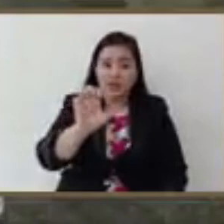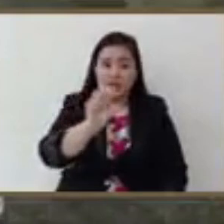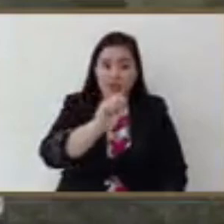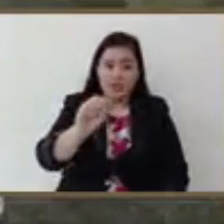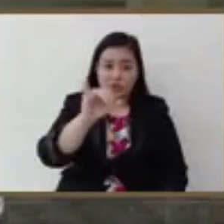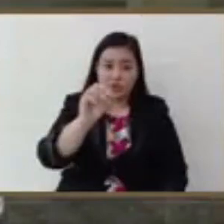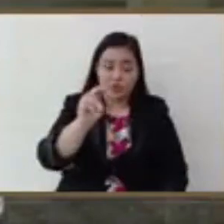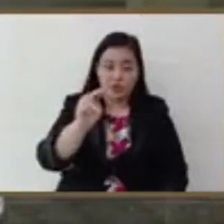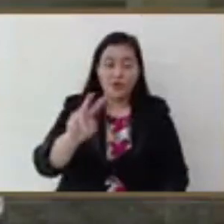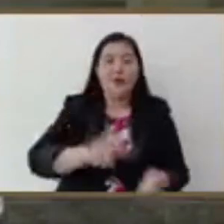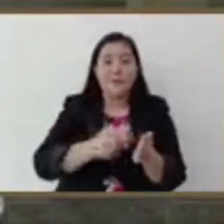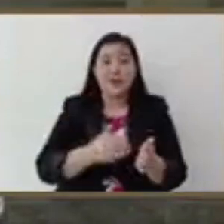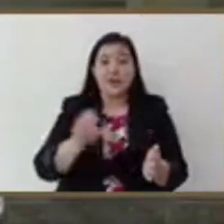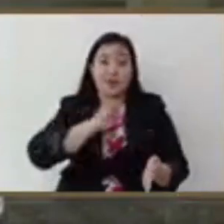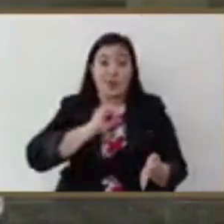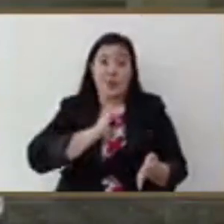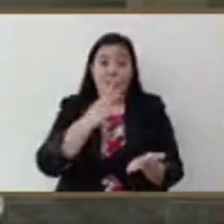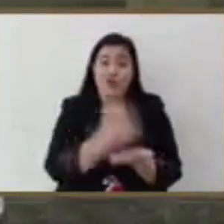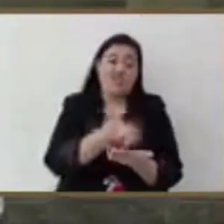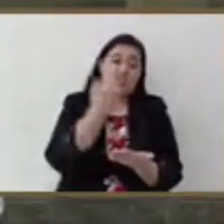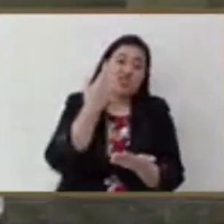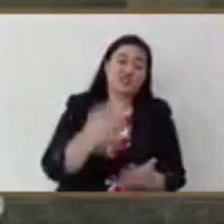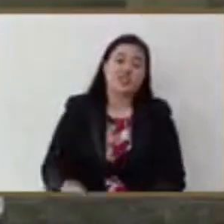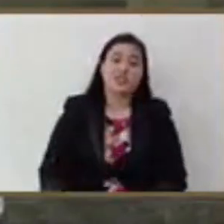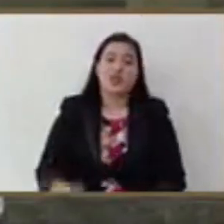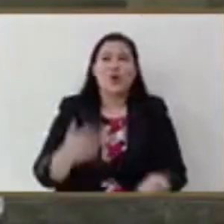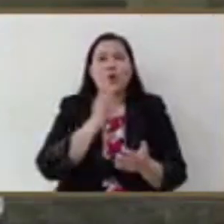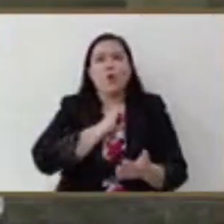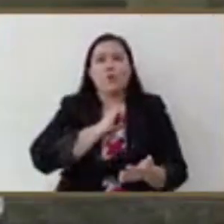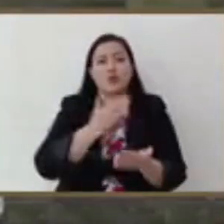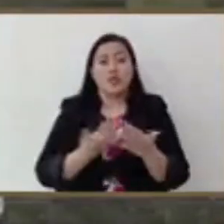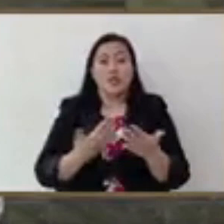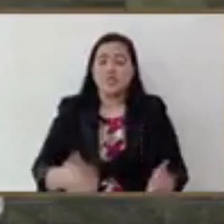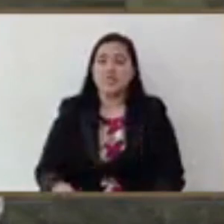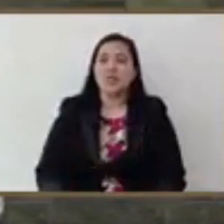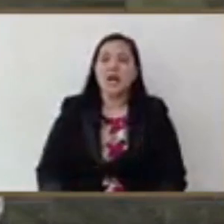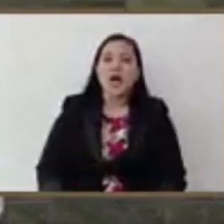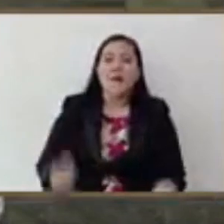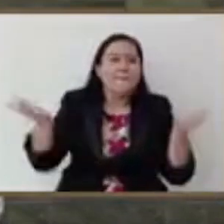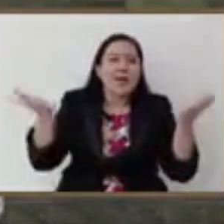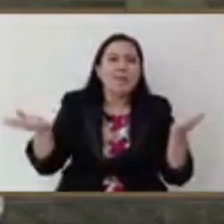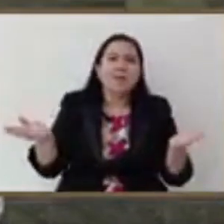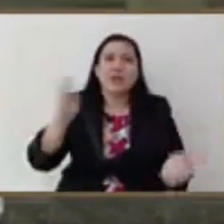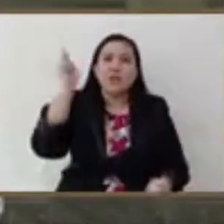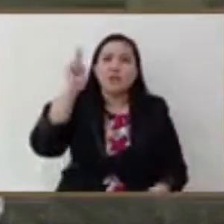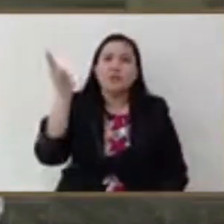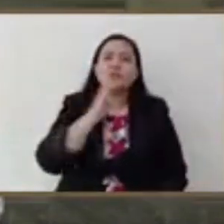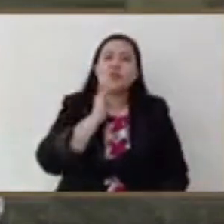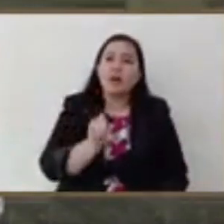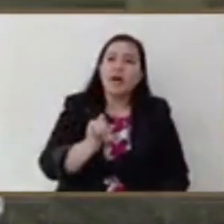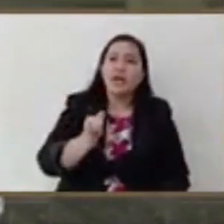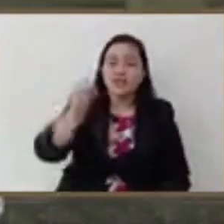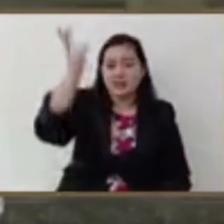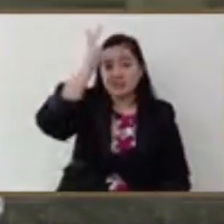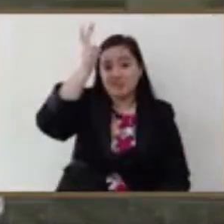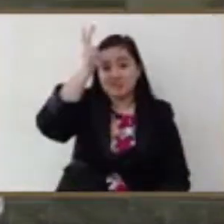Akalain mo makakita ka ngayon ng mga young people? okay lang sa kanilang kaya-kayanin yung nakakaedad sa